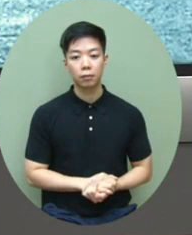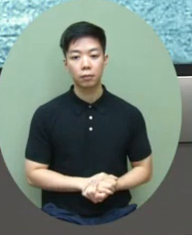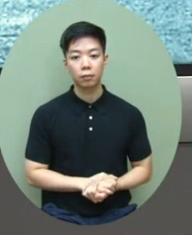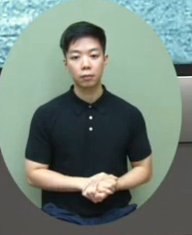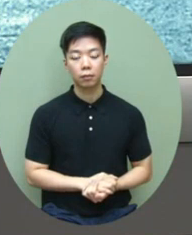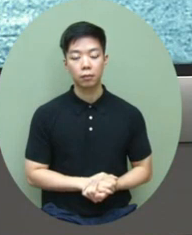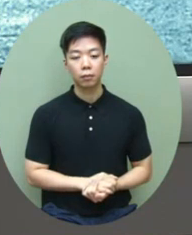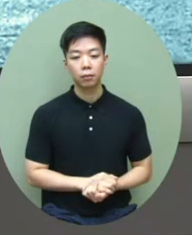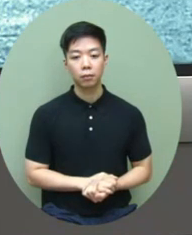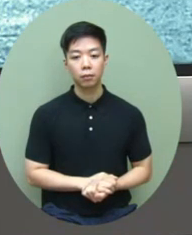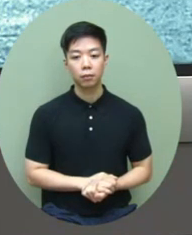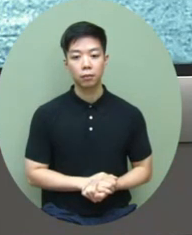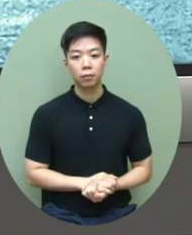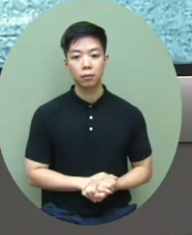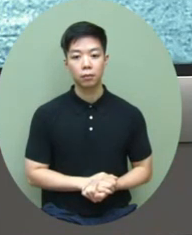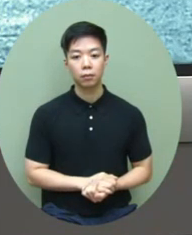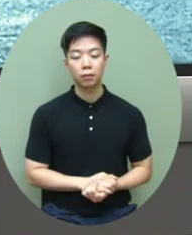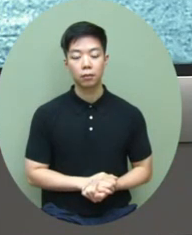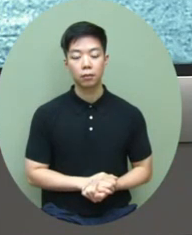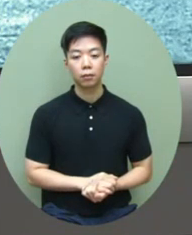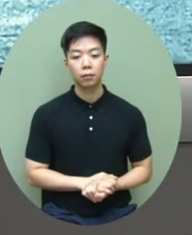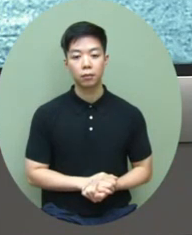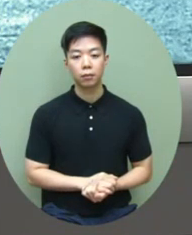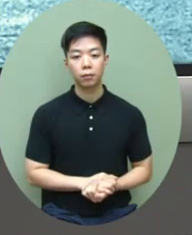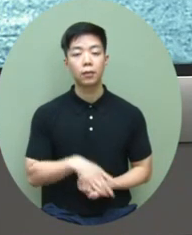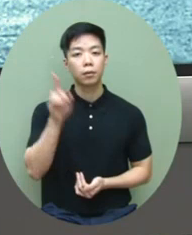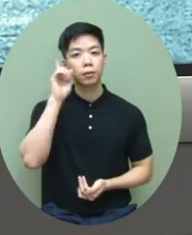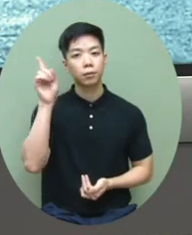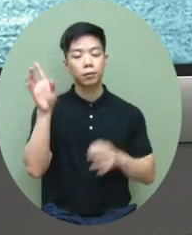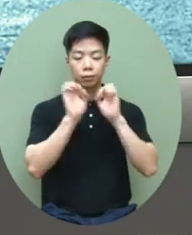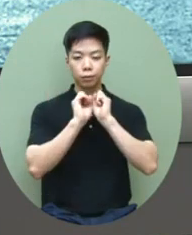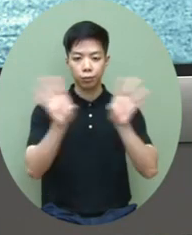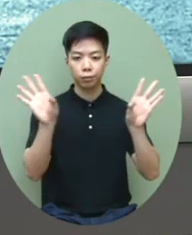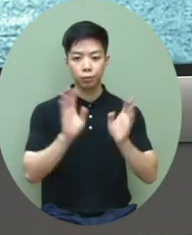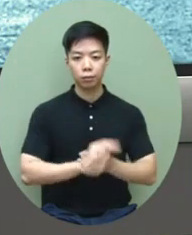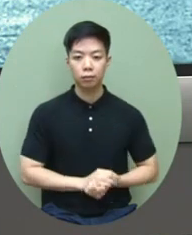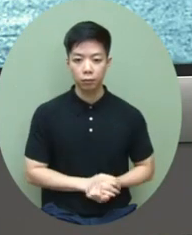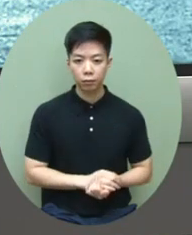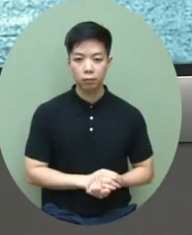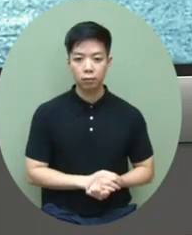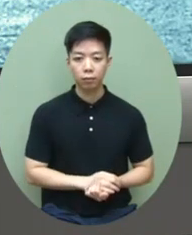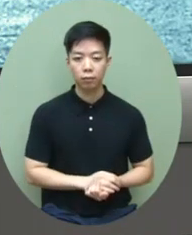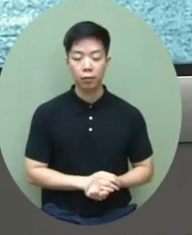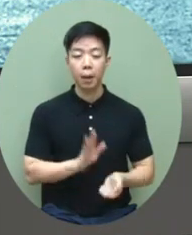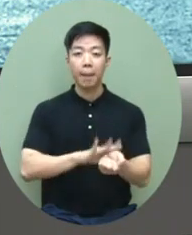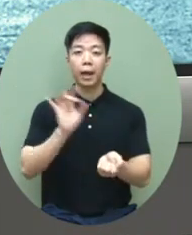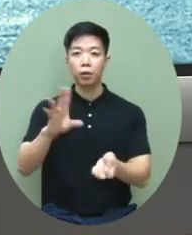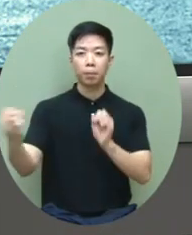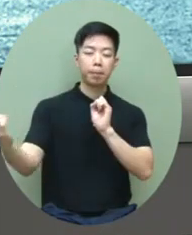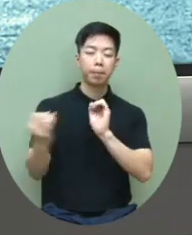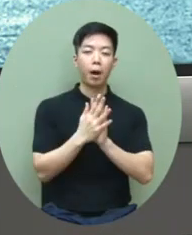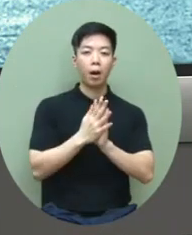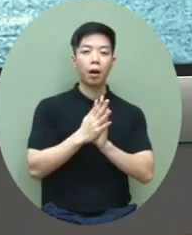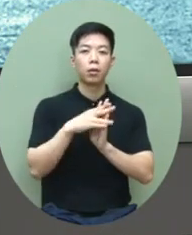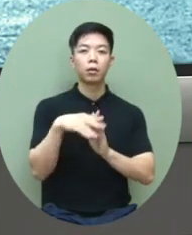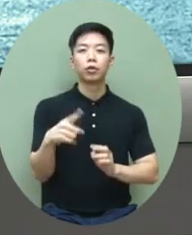個案呢，其實想講一樣嘢俾市民知道呢，就係、是、其實病毒嘅感染，上呼吸道嘅感染呢，係有